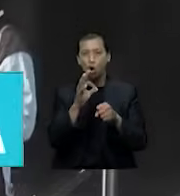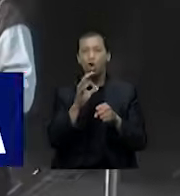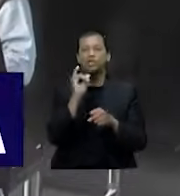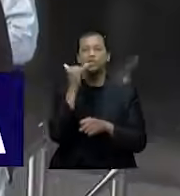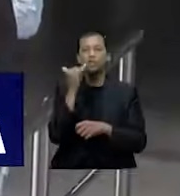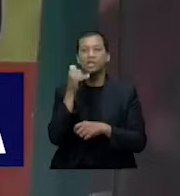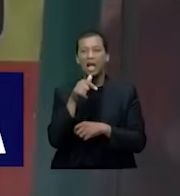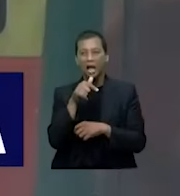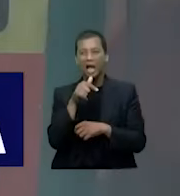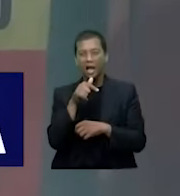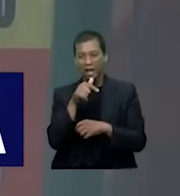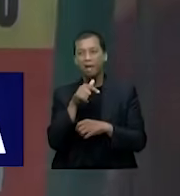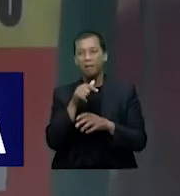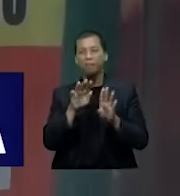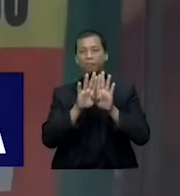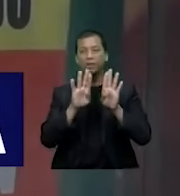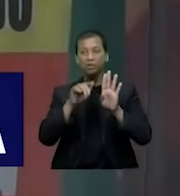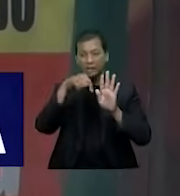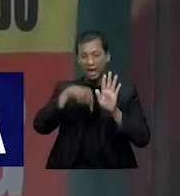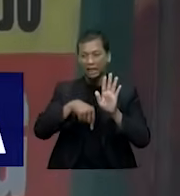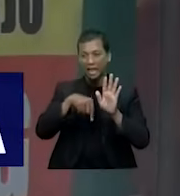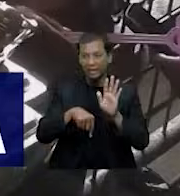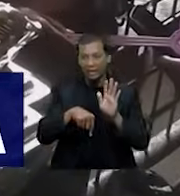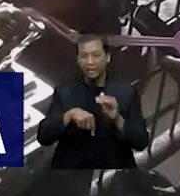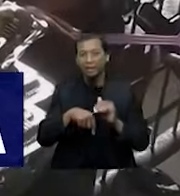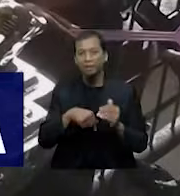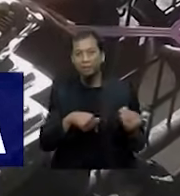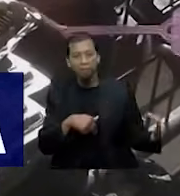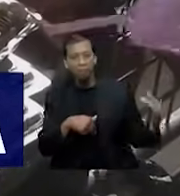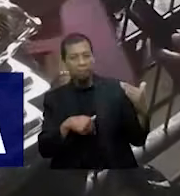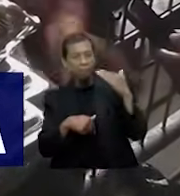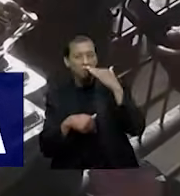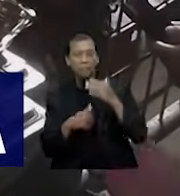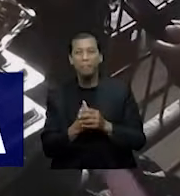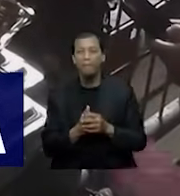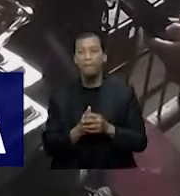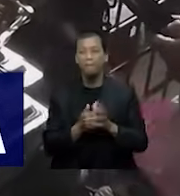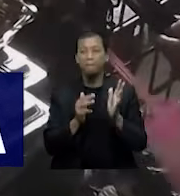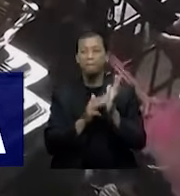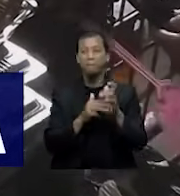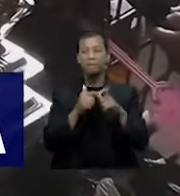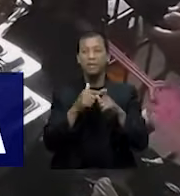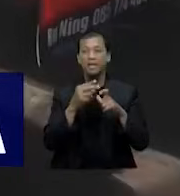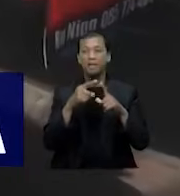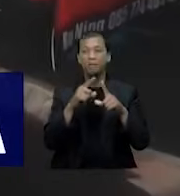selatan. Di sudut pintu inilah Mbah Suwarni berjualan sate selama hampir 50